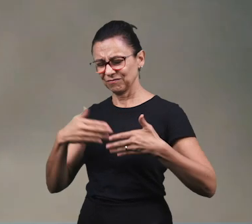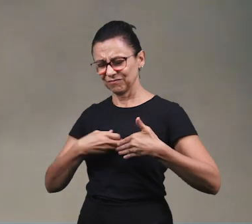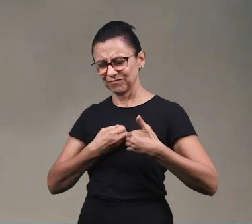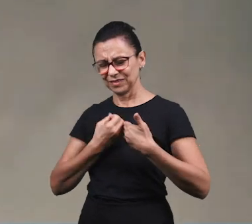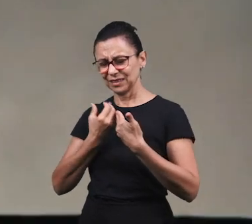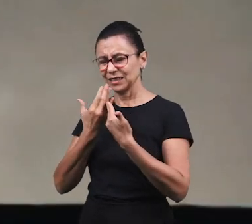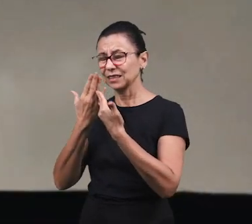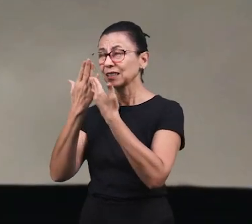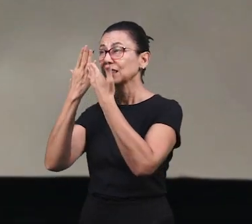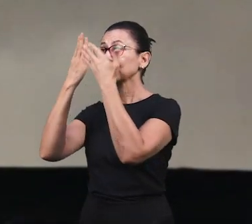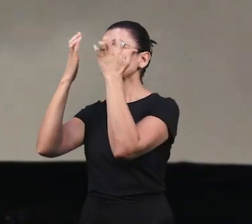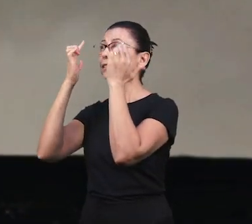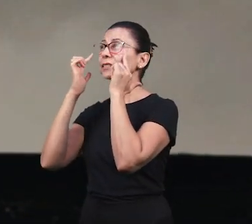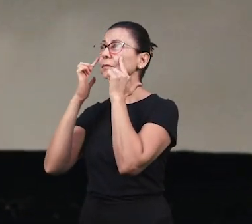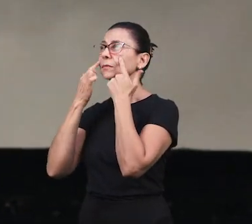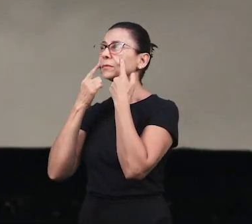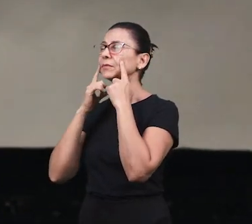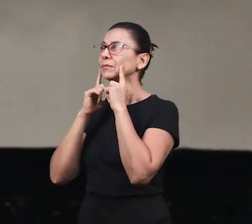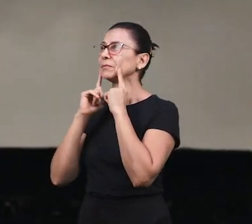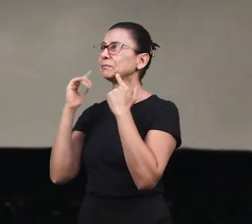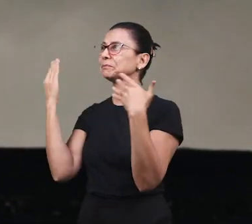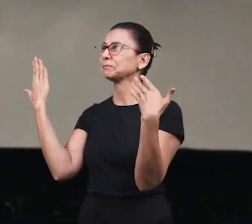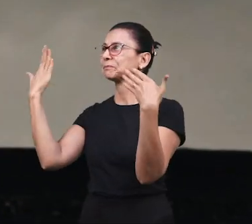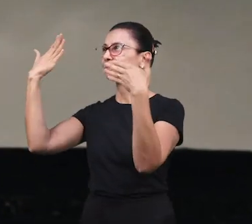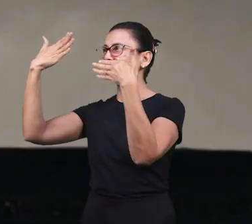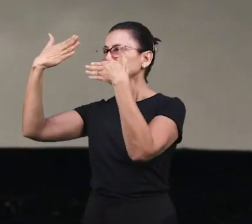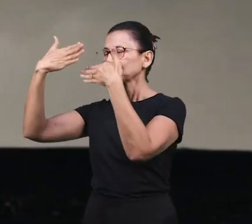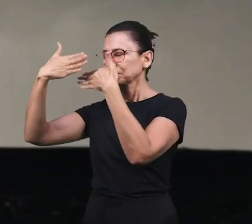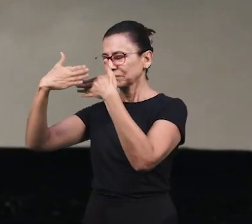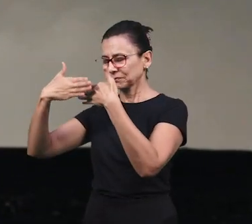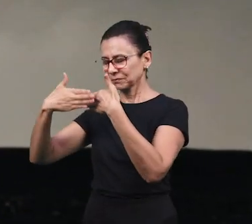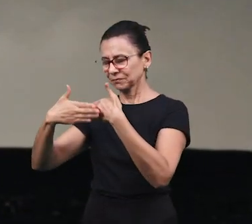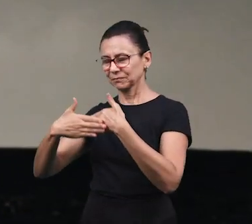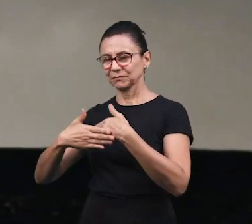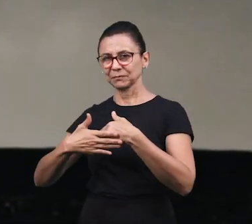Deixa-me chorar aos teus